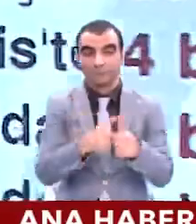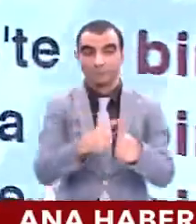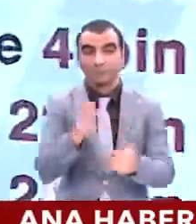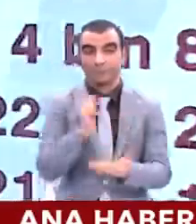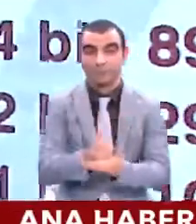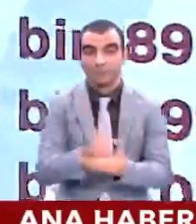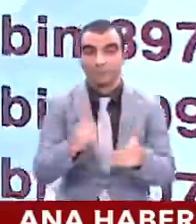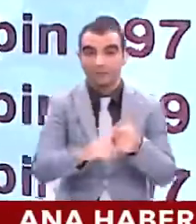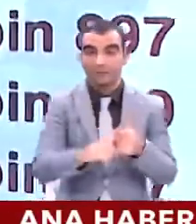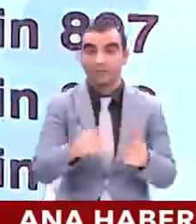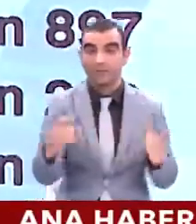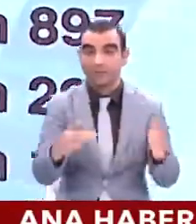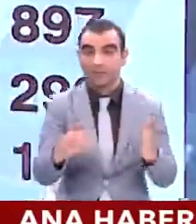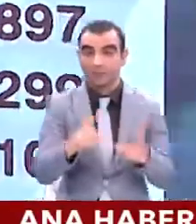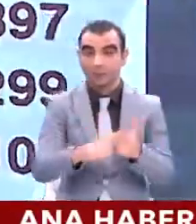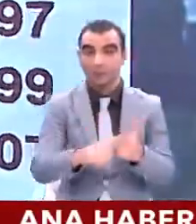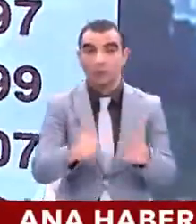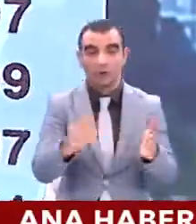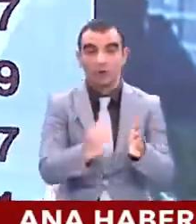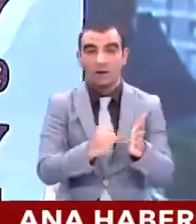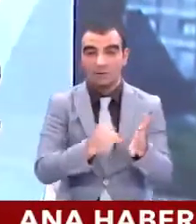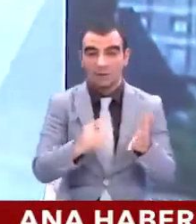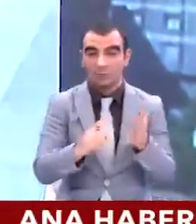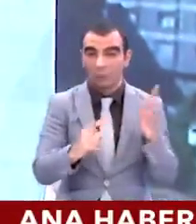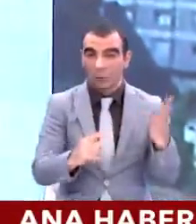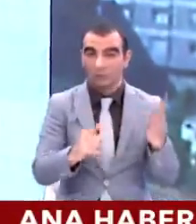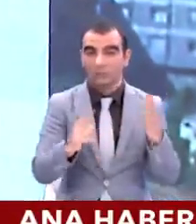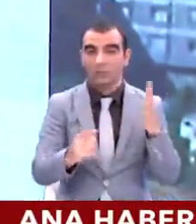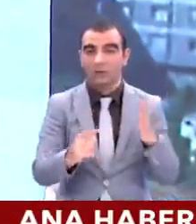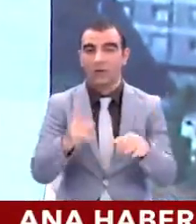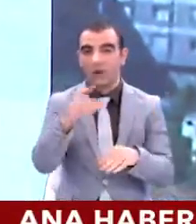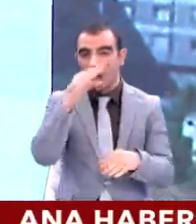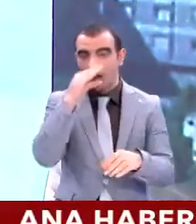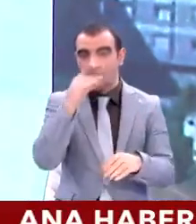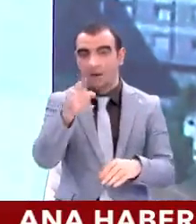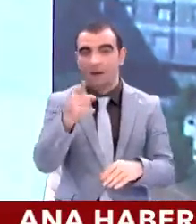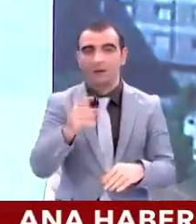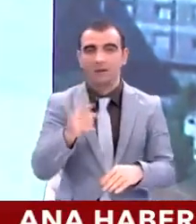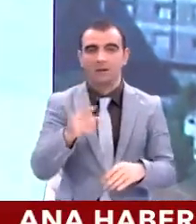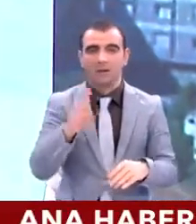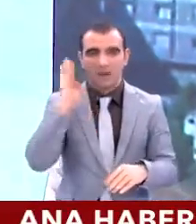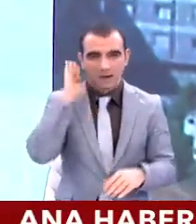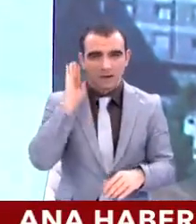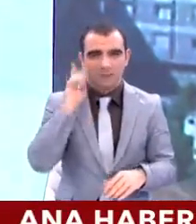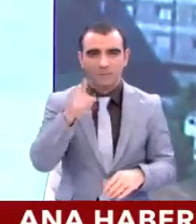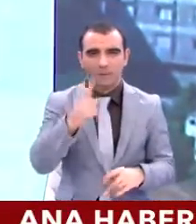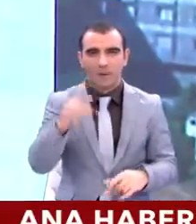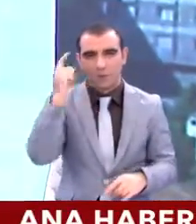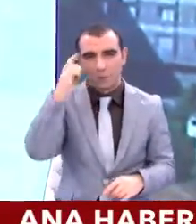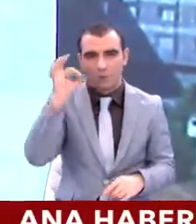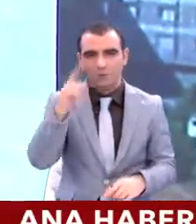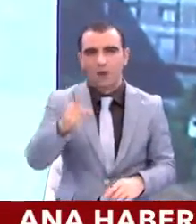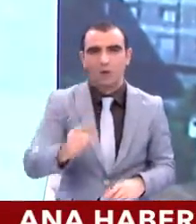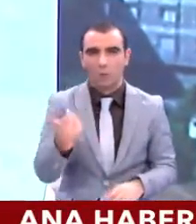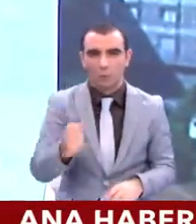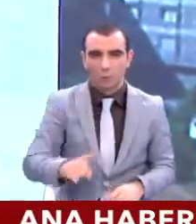2 Diyarbakır üçüncü Gaziantep dördüncü Hatay beşinciyi Kahramanmaraş papatya Osmani Şanlıurfa Yani